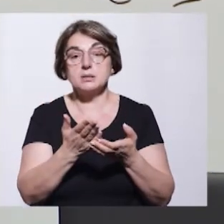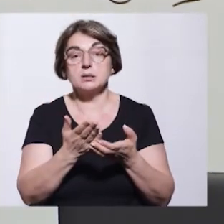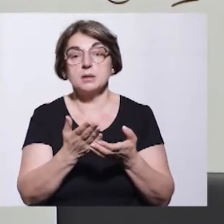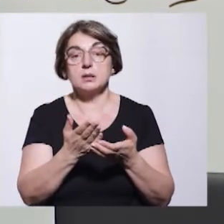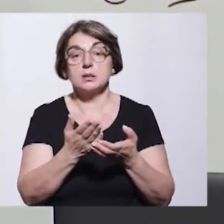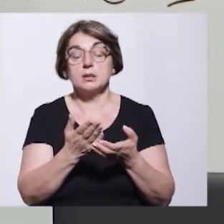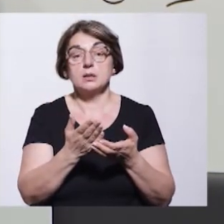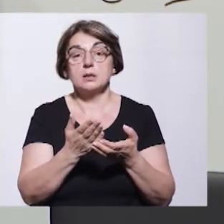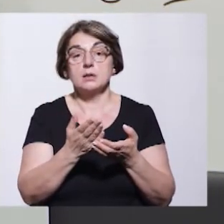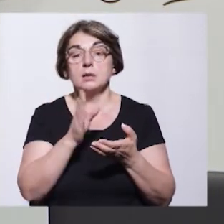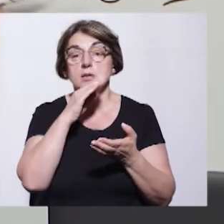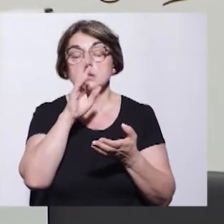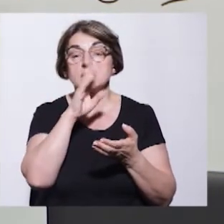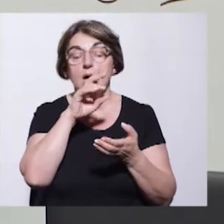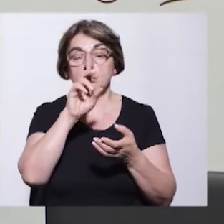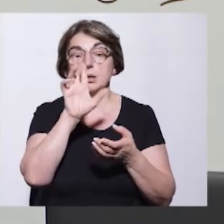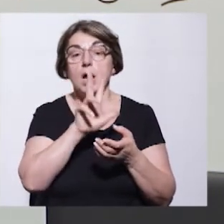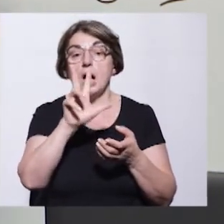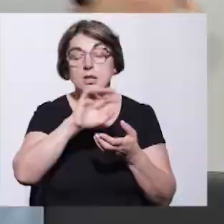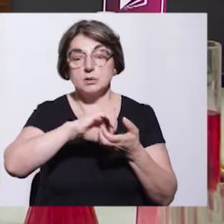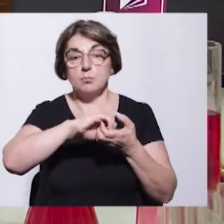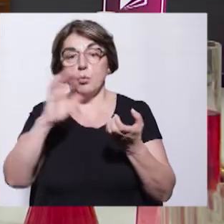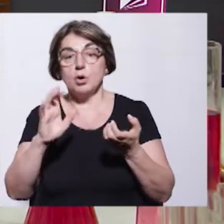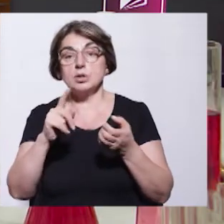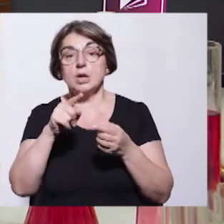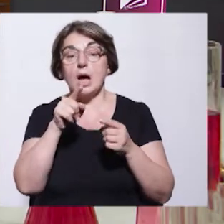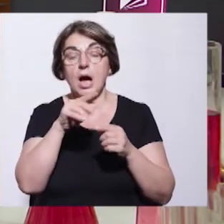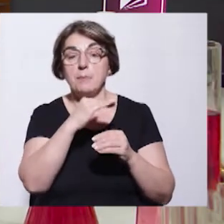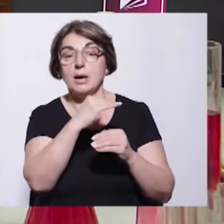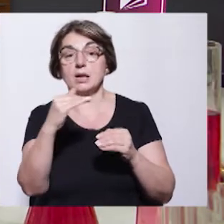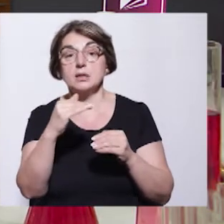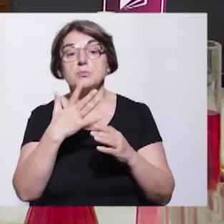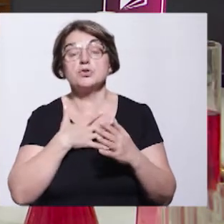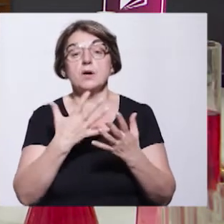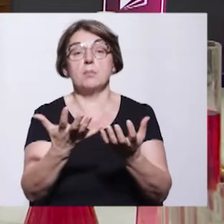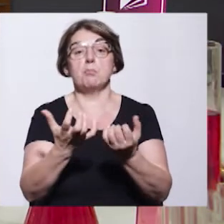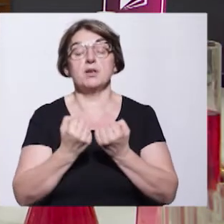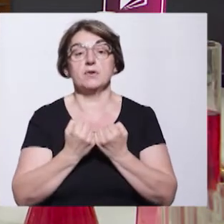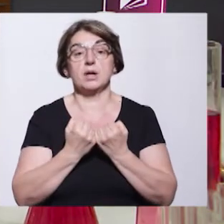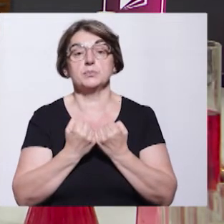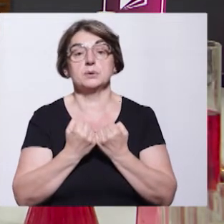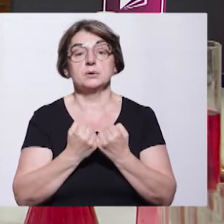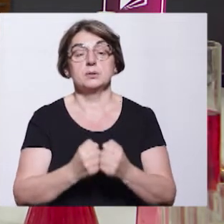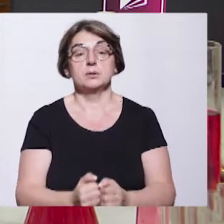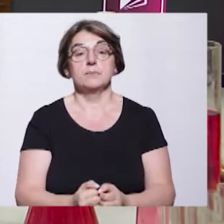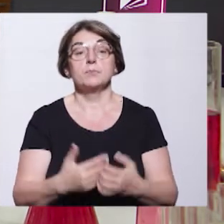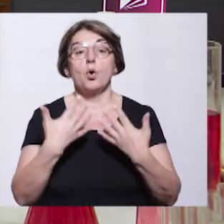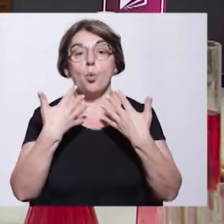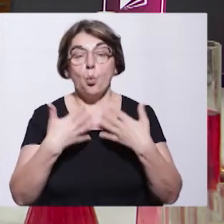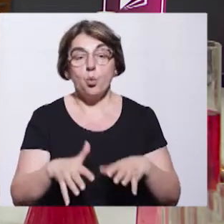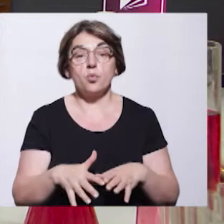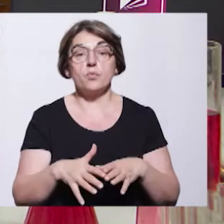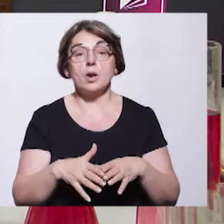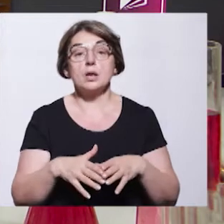მოხლიჩავს წყალბადს, აი ესე, მოხლიჩავს წყალბადს, და ამ ეტაპზე ჩვენ